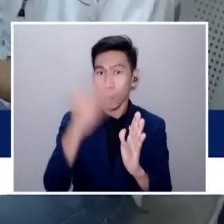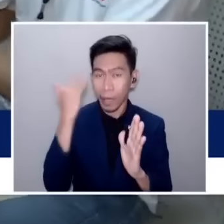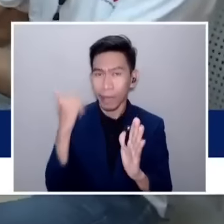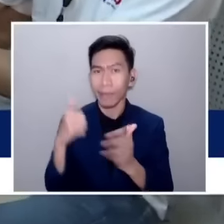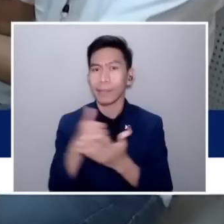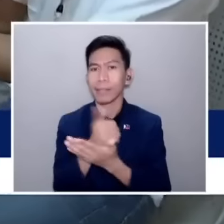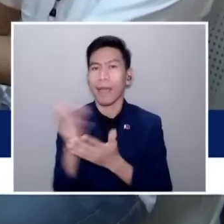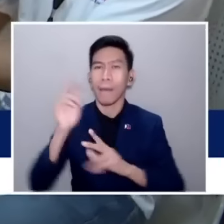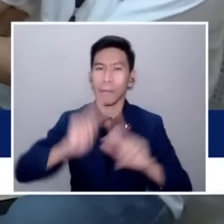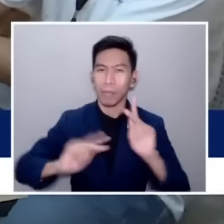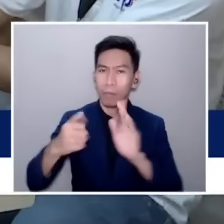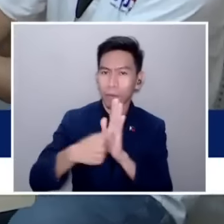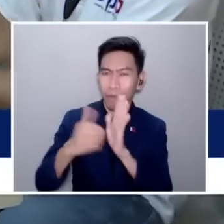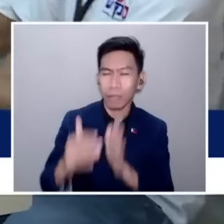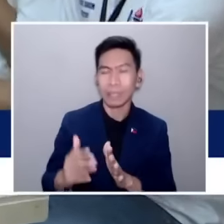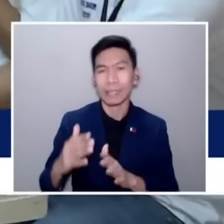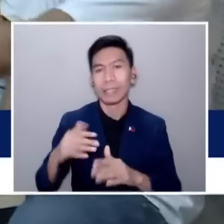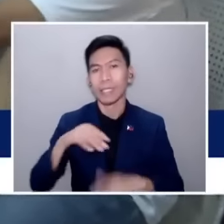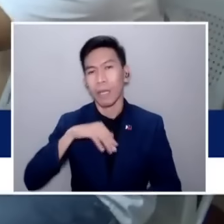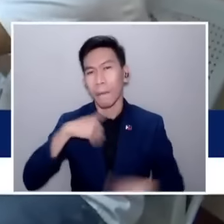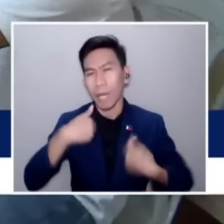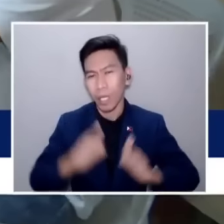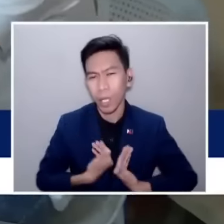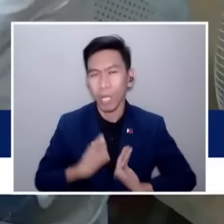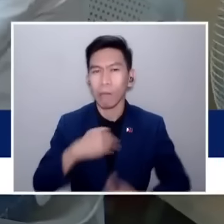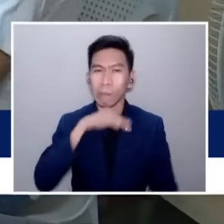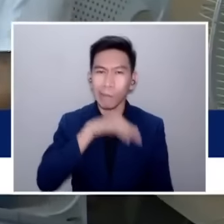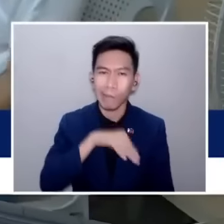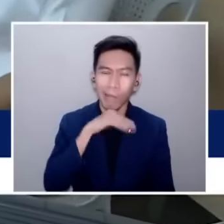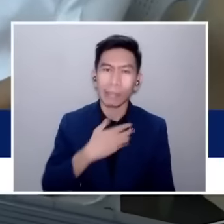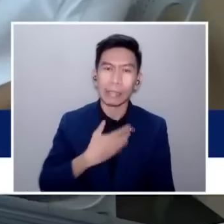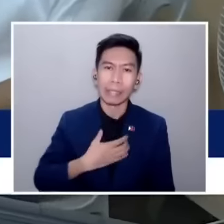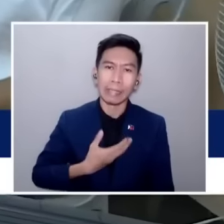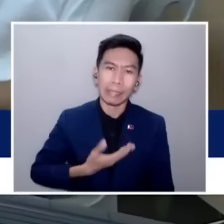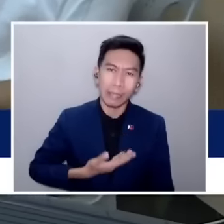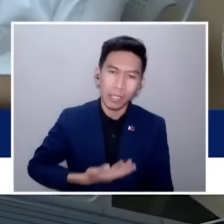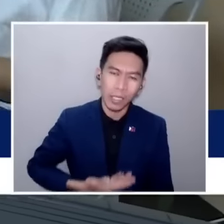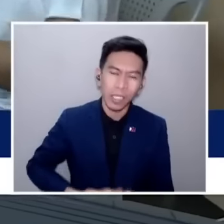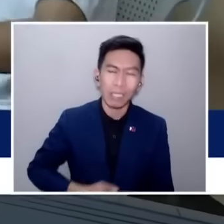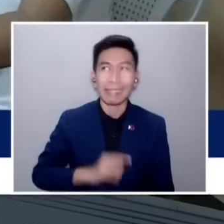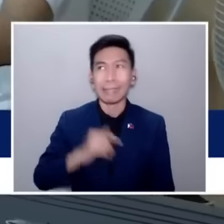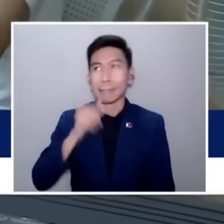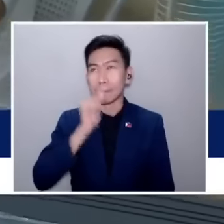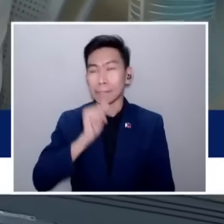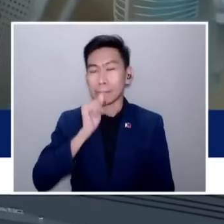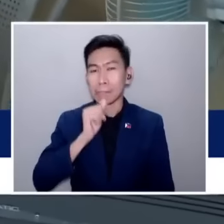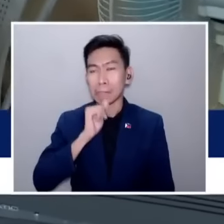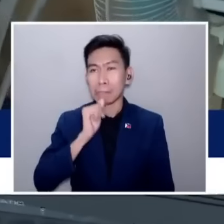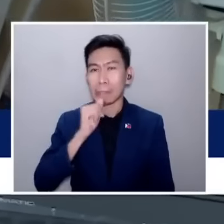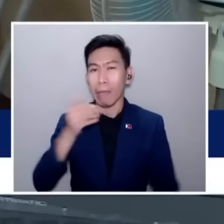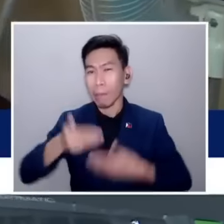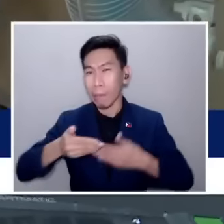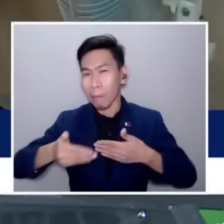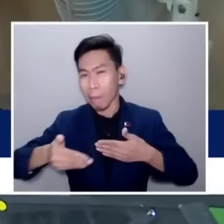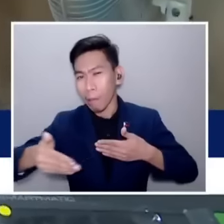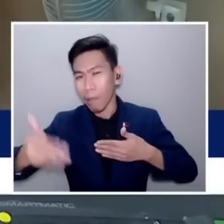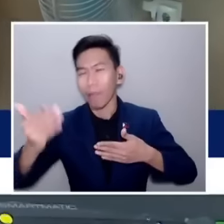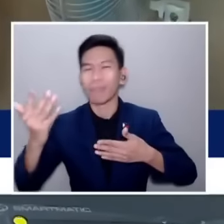na, gutom na, at pinili mang maghintay, minsan napipilitan na rin na sila ay bumoto